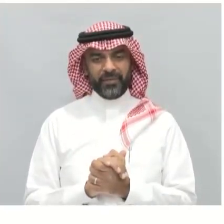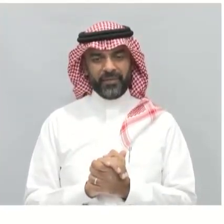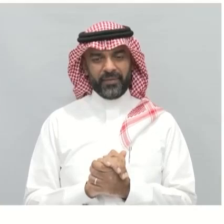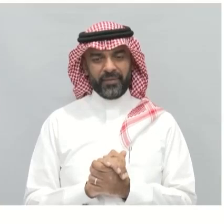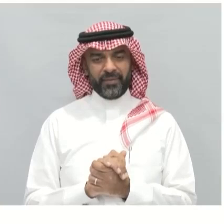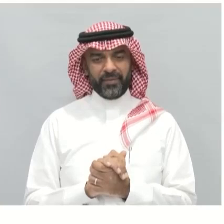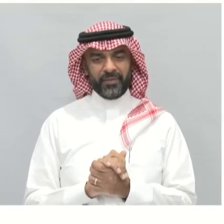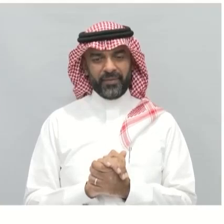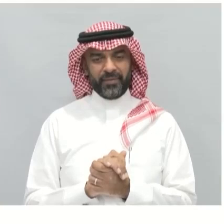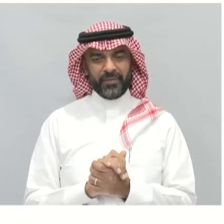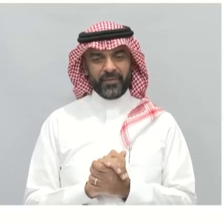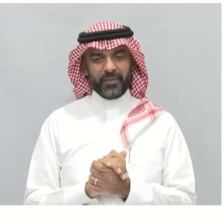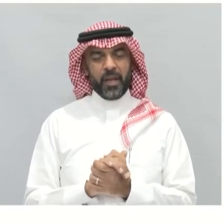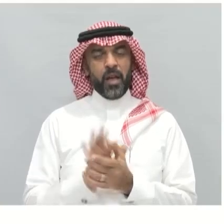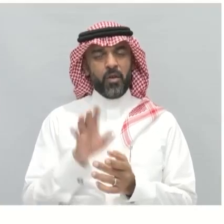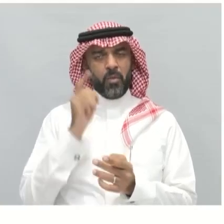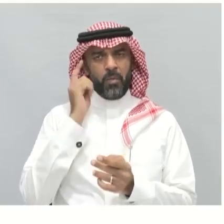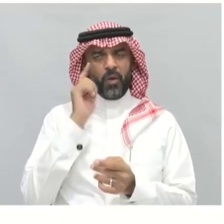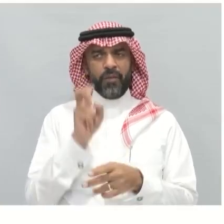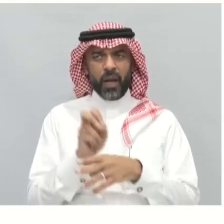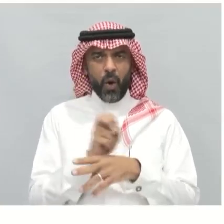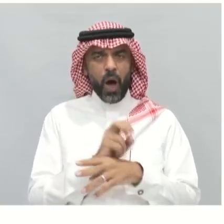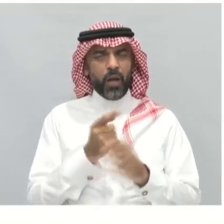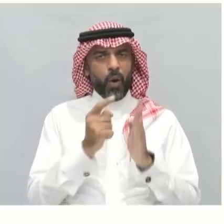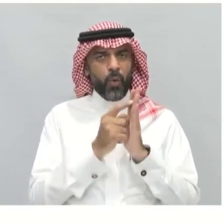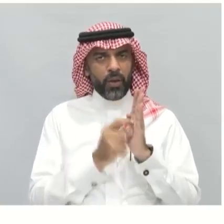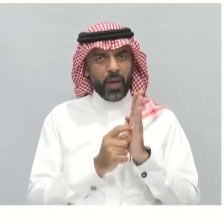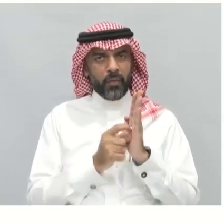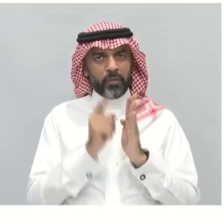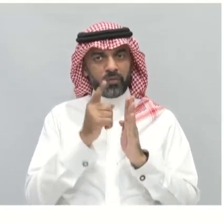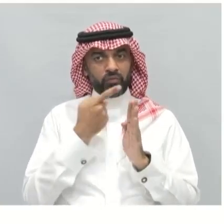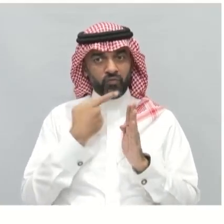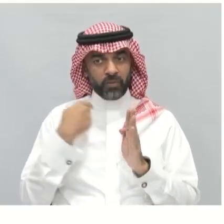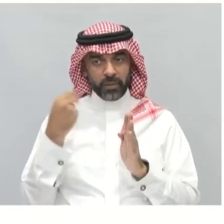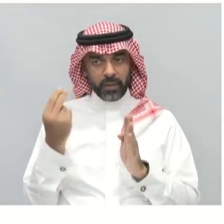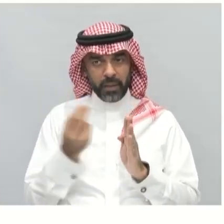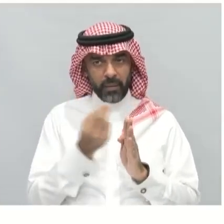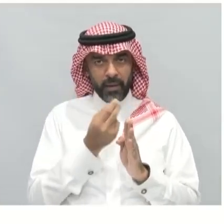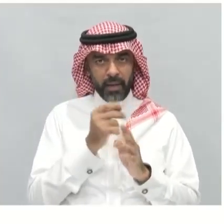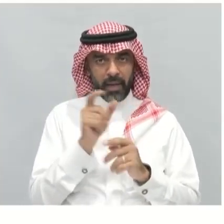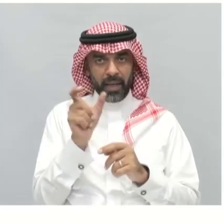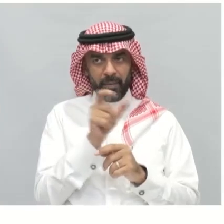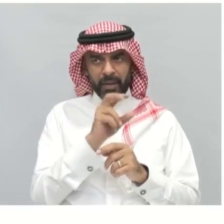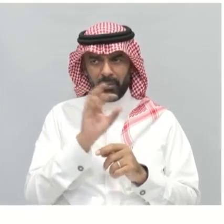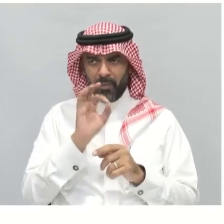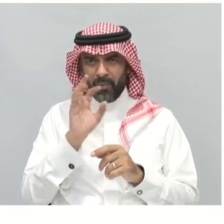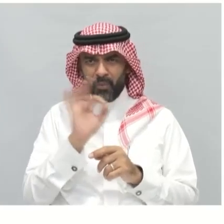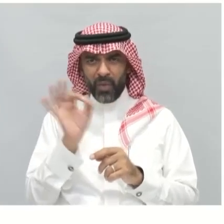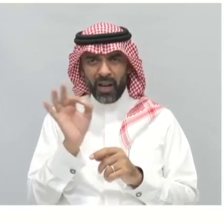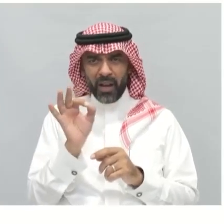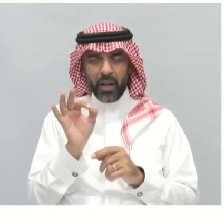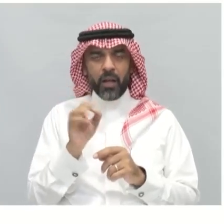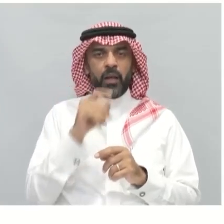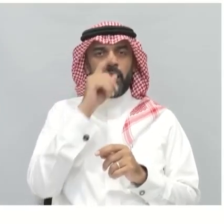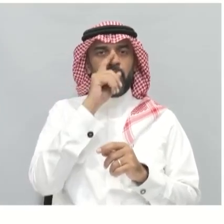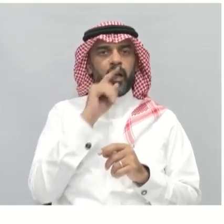المنقوطه هناك معايير نحتكم اليها عندما نحتاج كتابه كلمات مشابهه معايير قواعد معينه